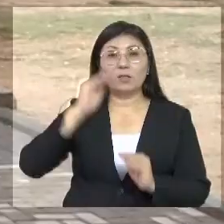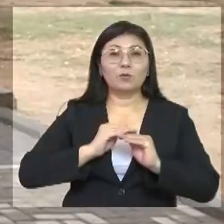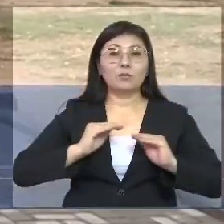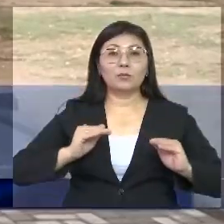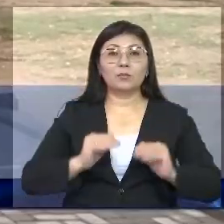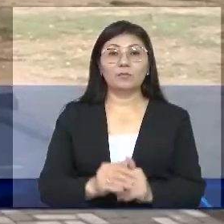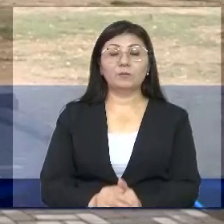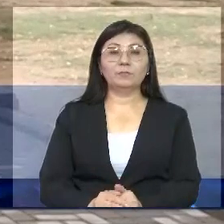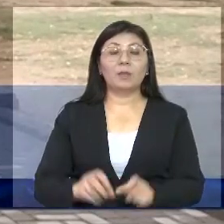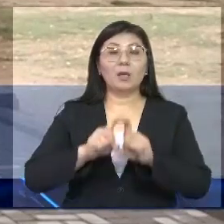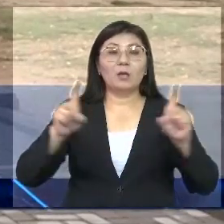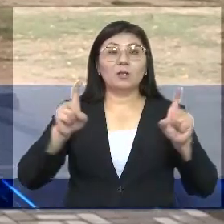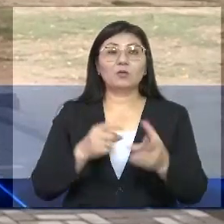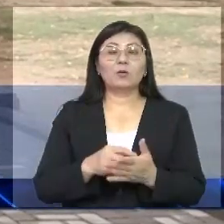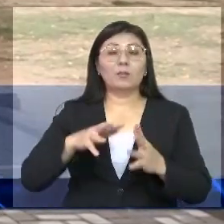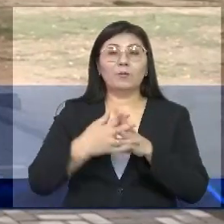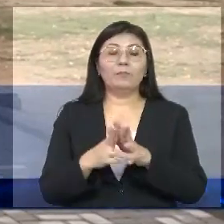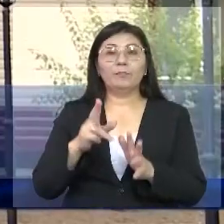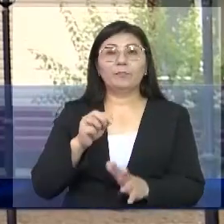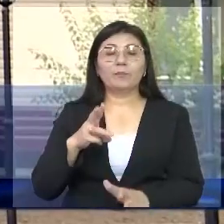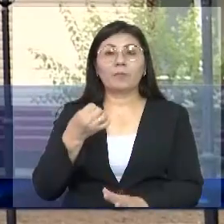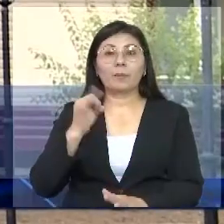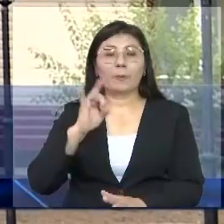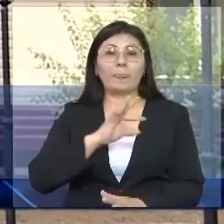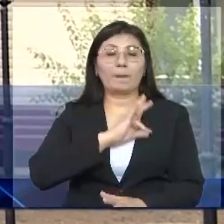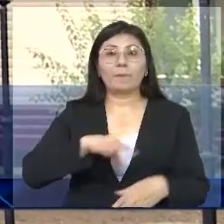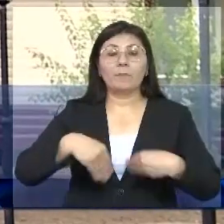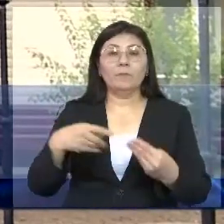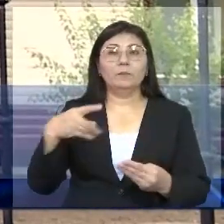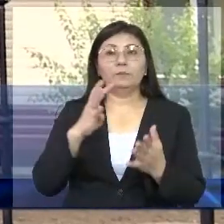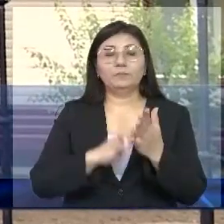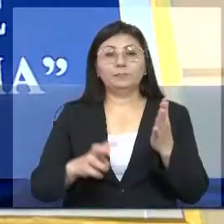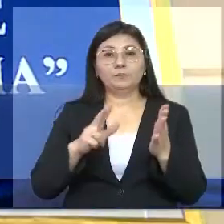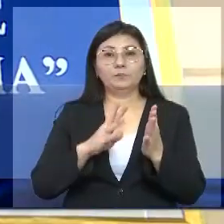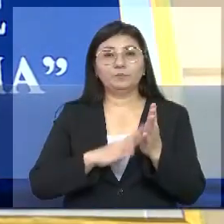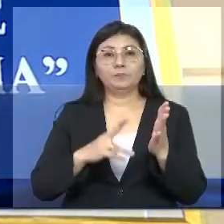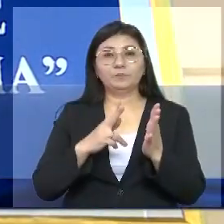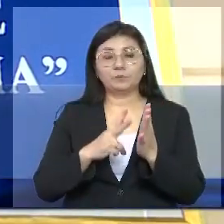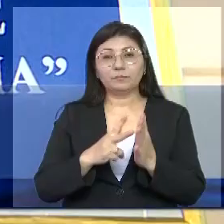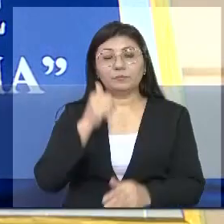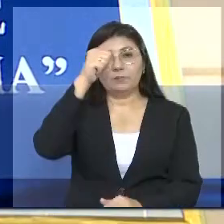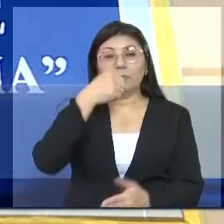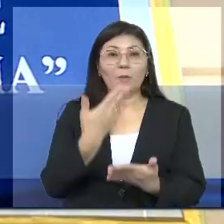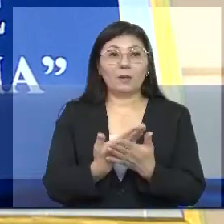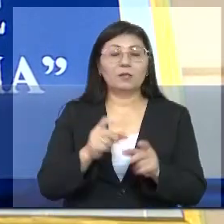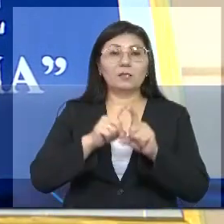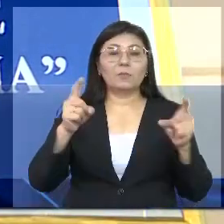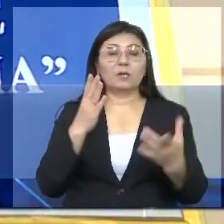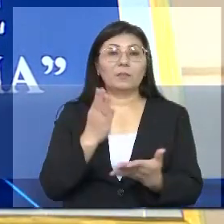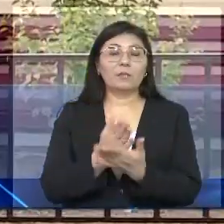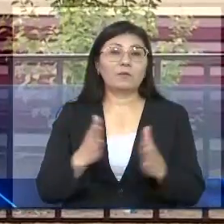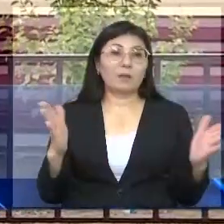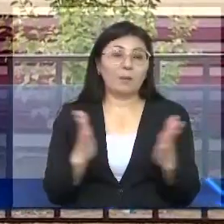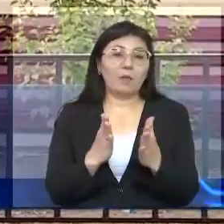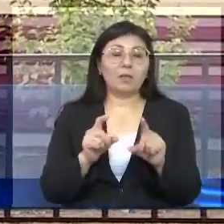учеников школа в селе Коба была введена в эксплуатацию в 1993 году заведение имеет статус малокомплектной